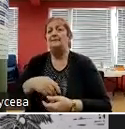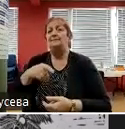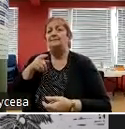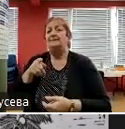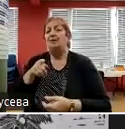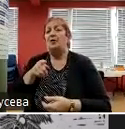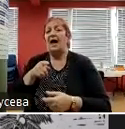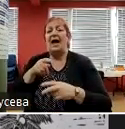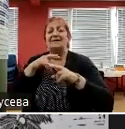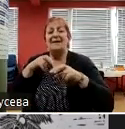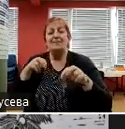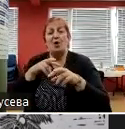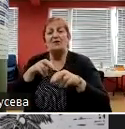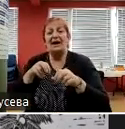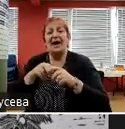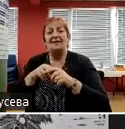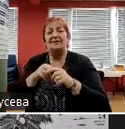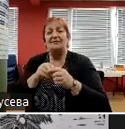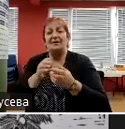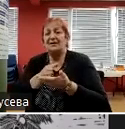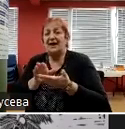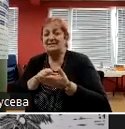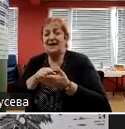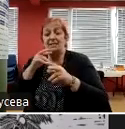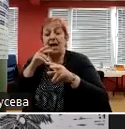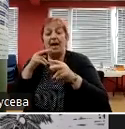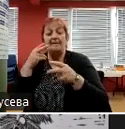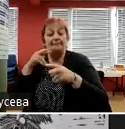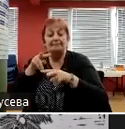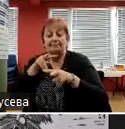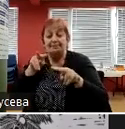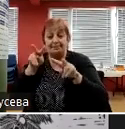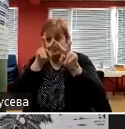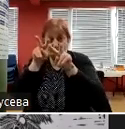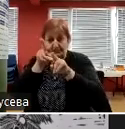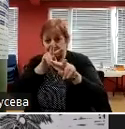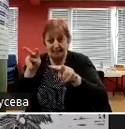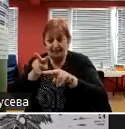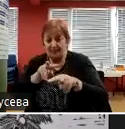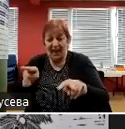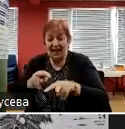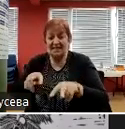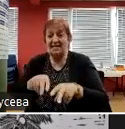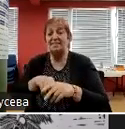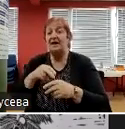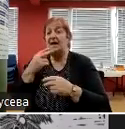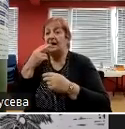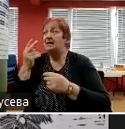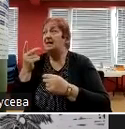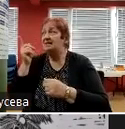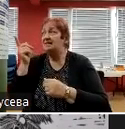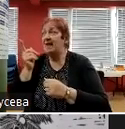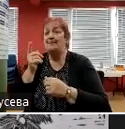да проверка в раздел преглед. Те са маркирани тук. После влизате в